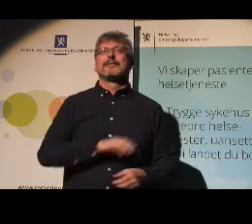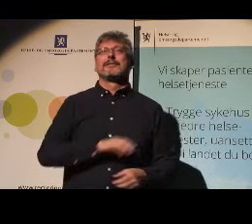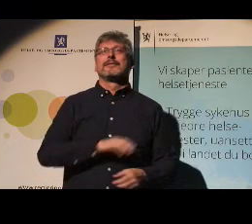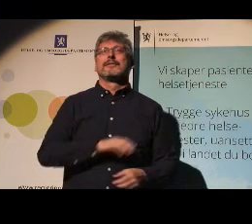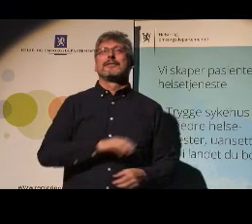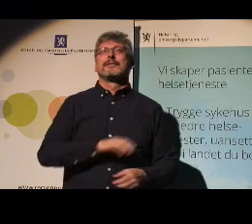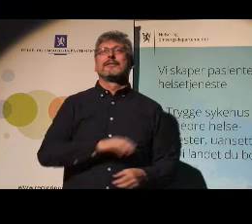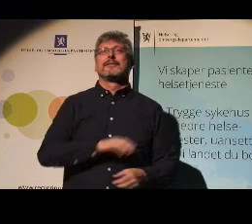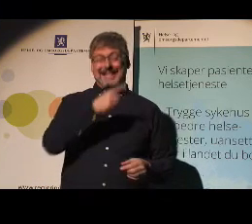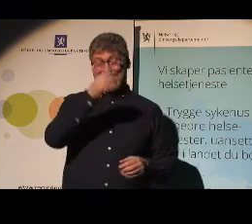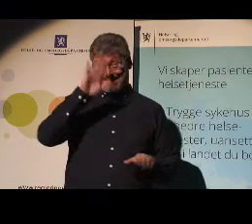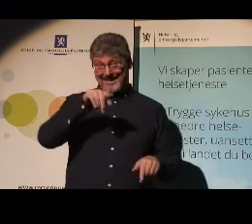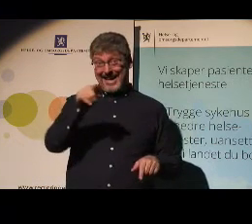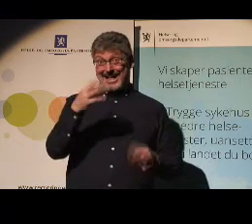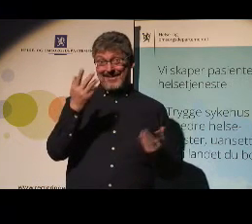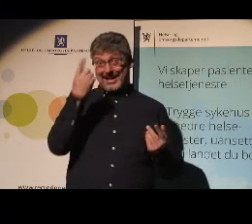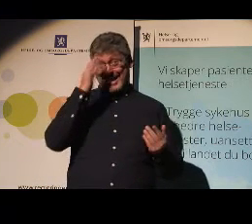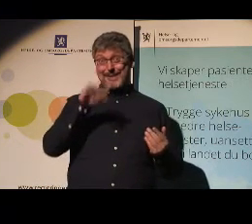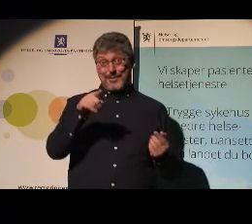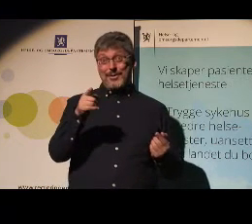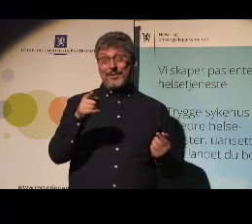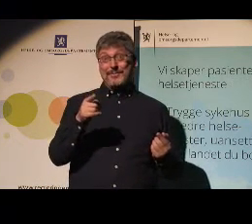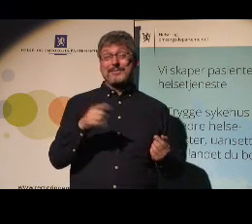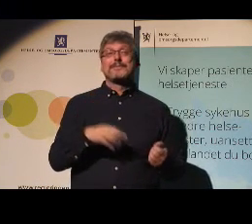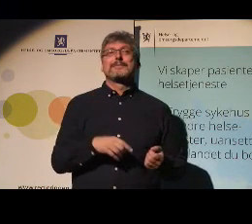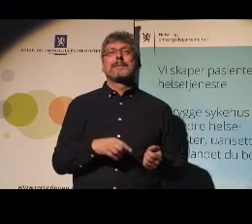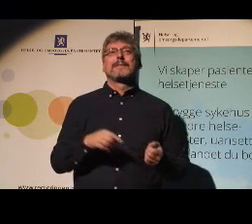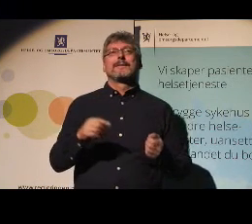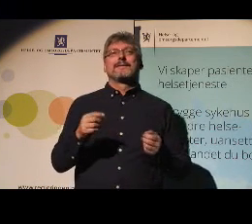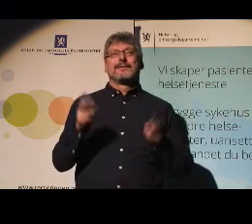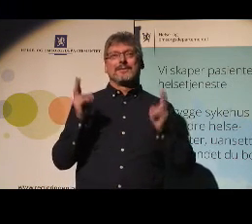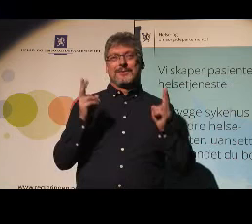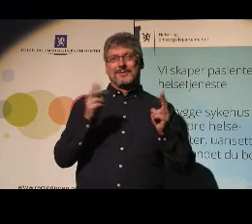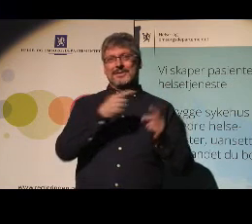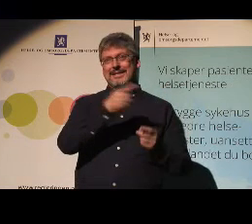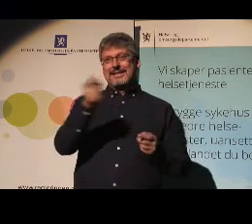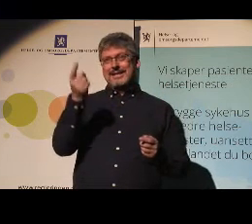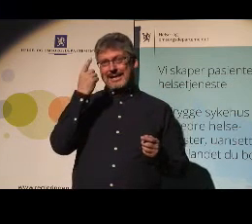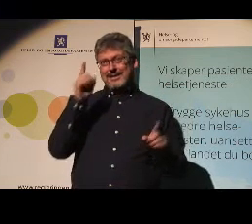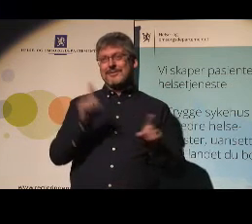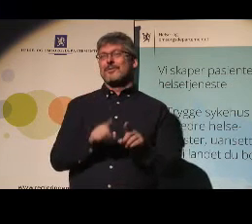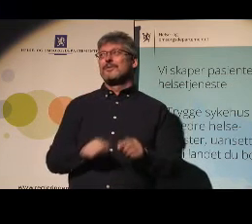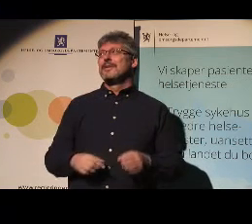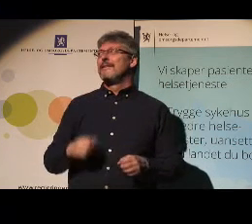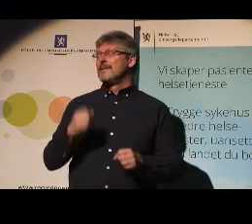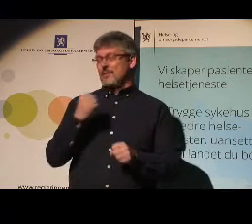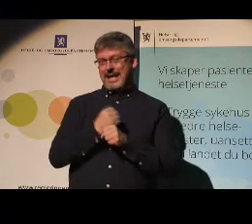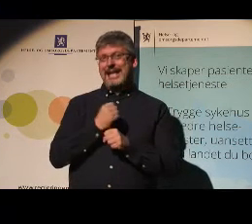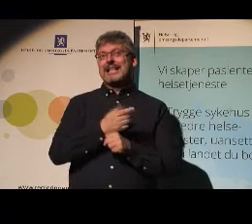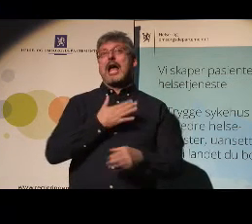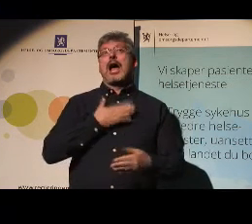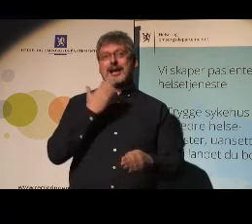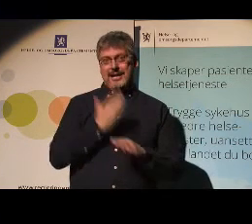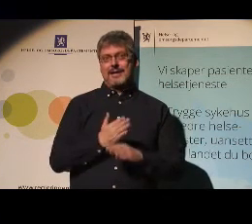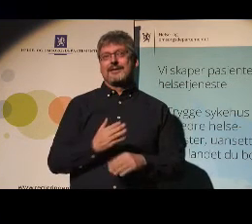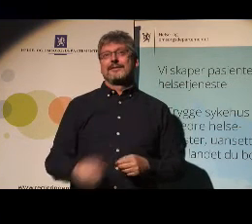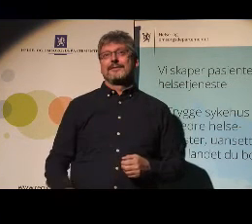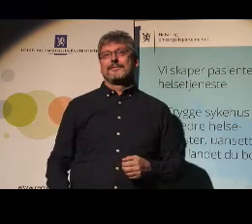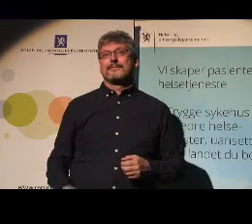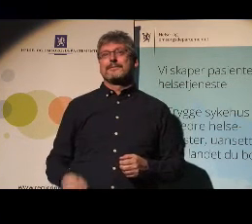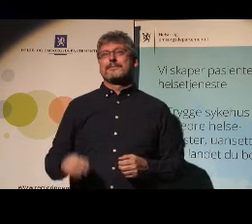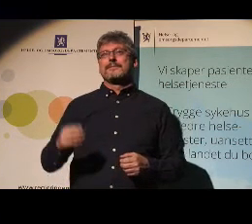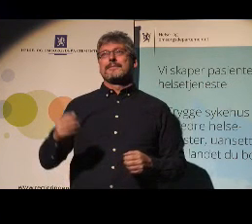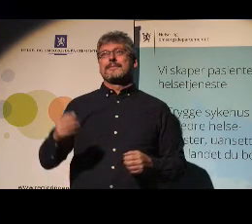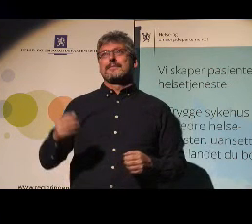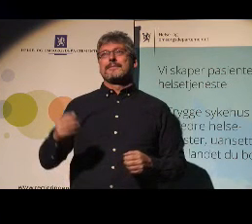dere tenker nå. Dere tenker at jeg også er sånn. Og det har dere jo egentlig rett i. For jeg har jo